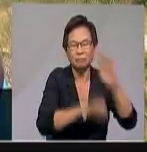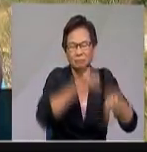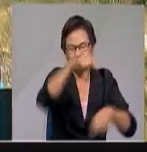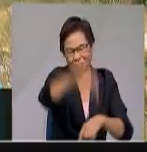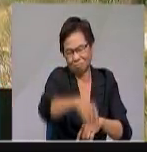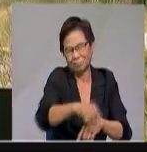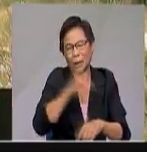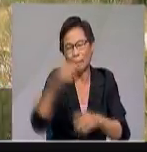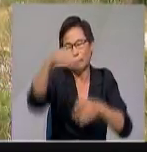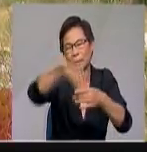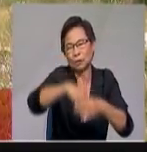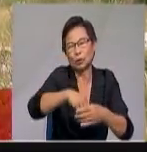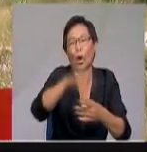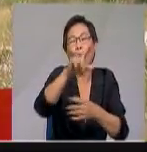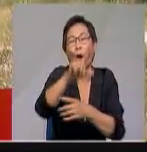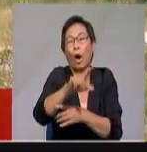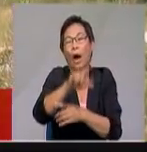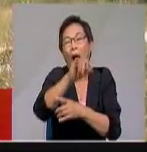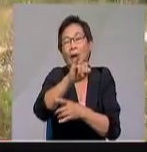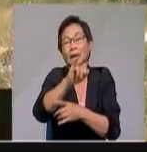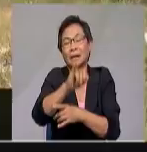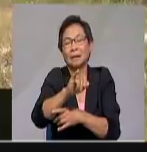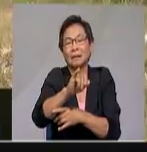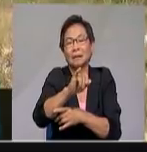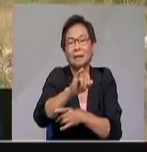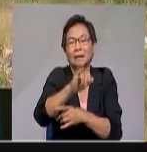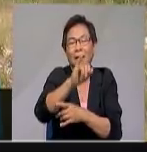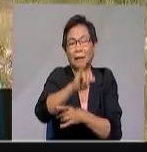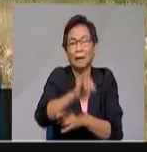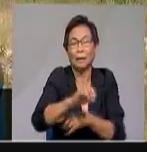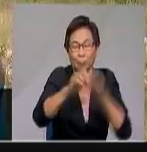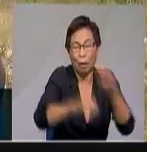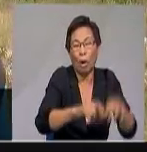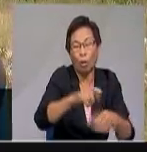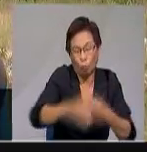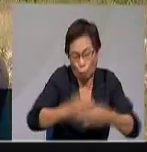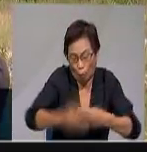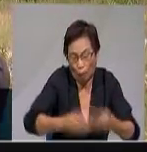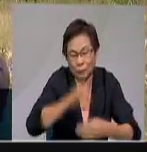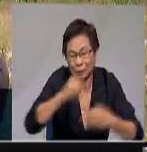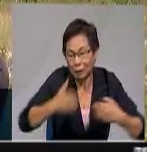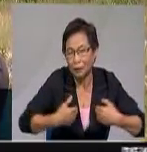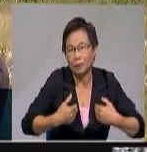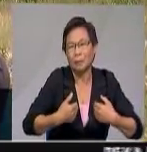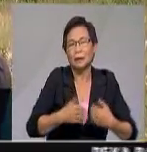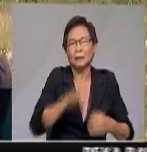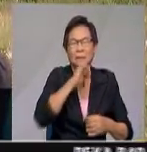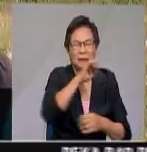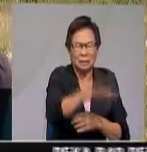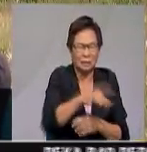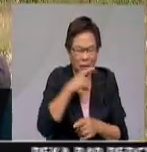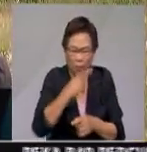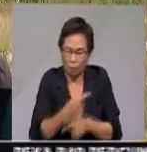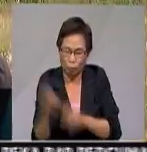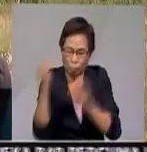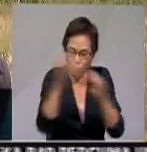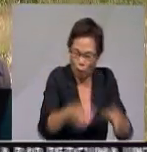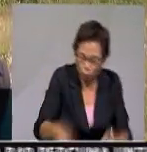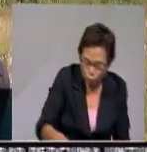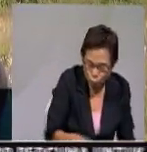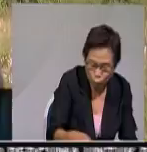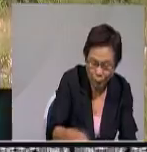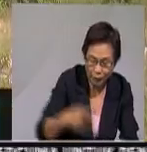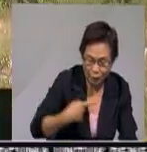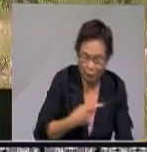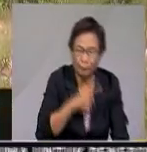tidak masuk ke dalam loji kumbahan dan kita akan pastikan loji kumbahan tidak melepaskan sisa yang tidak sepatutnya ke sungai lah. Jadi kita